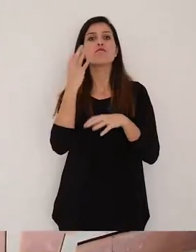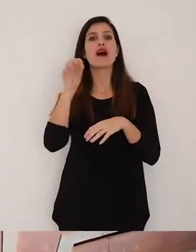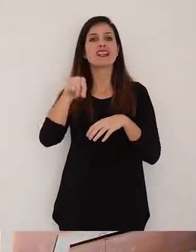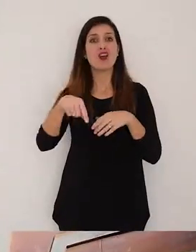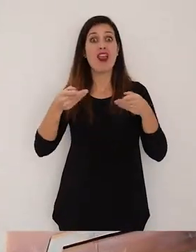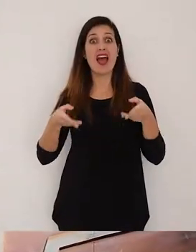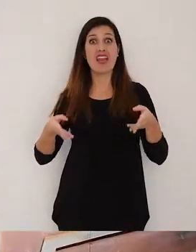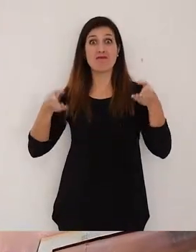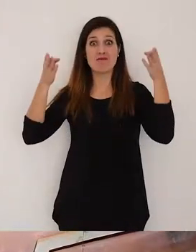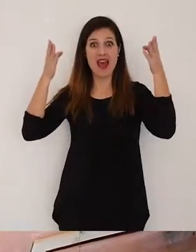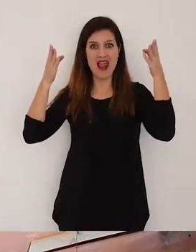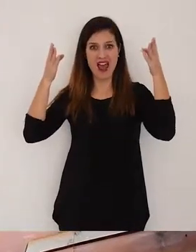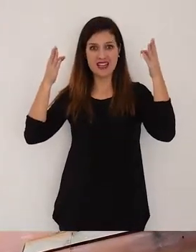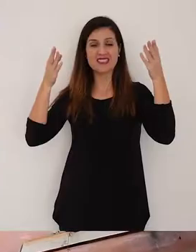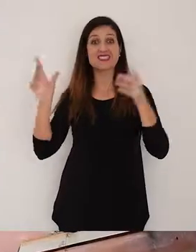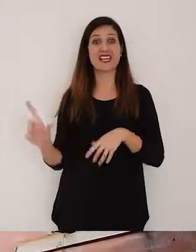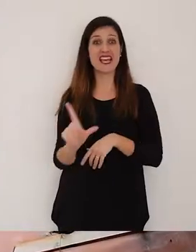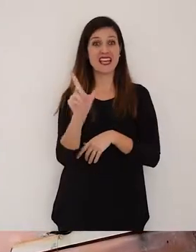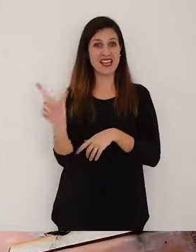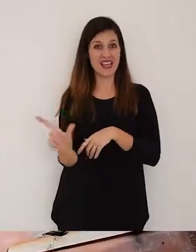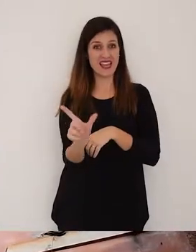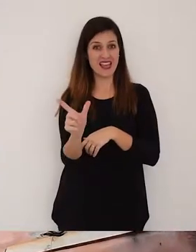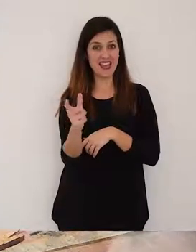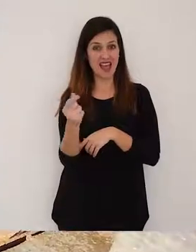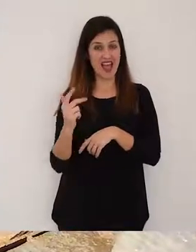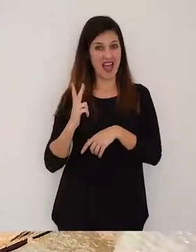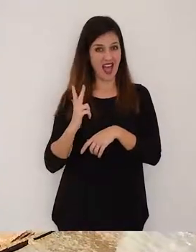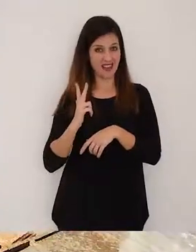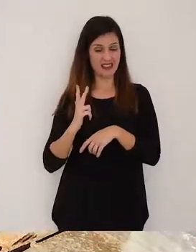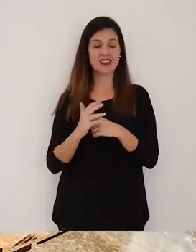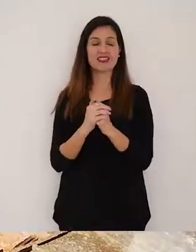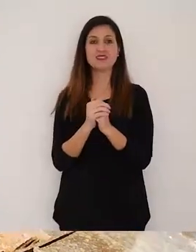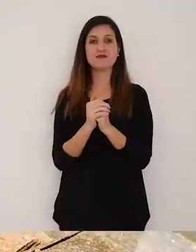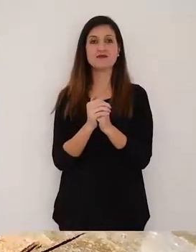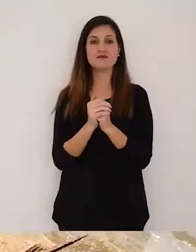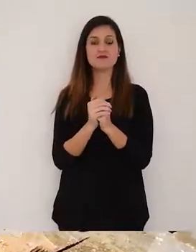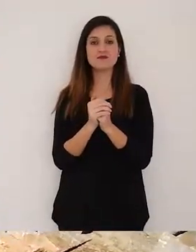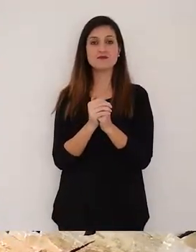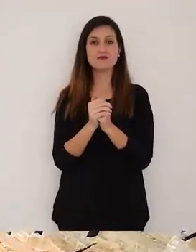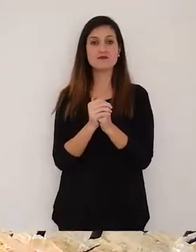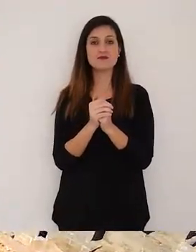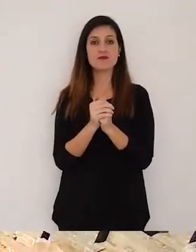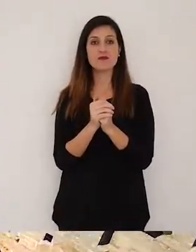case palazziate gentilizie, che maestose si ergono sulle strette viuzze.